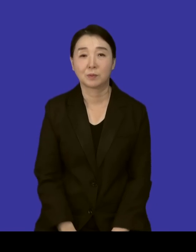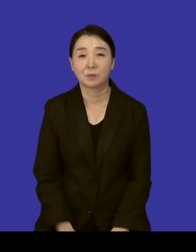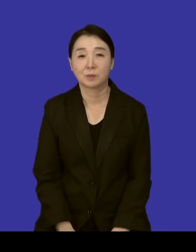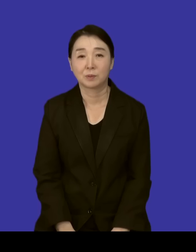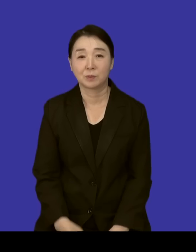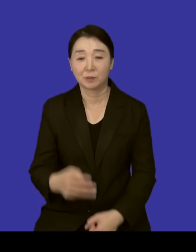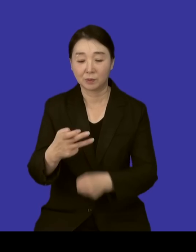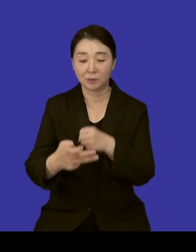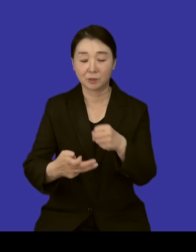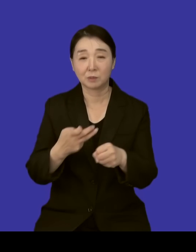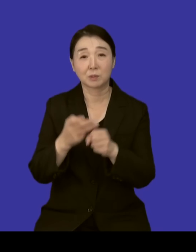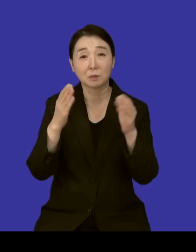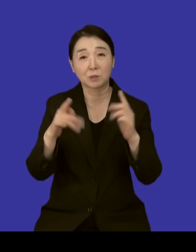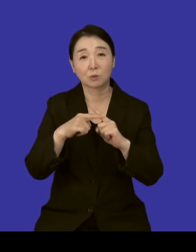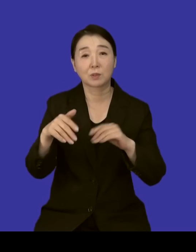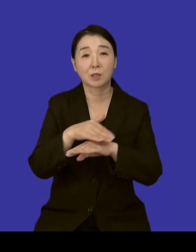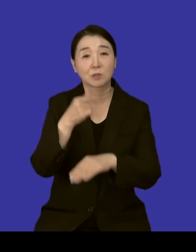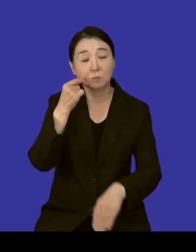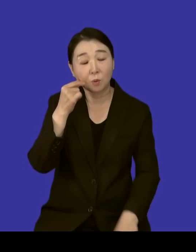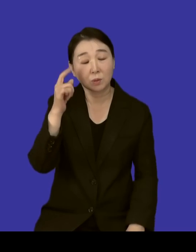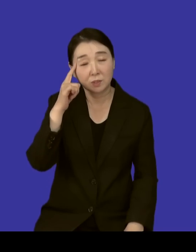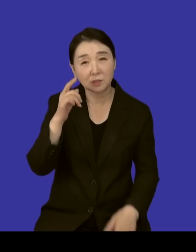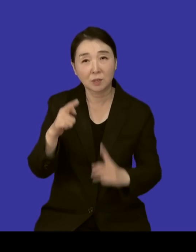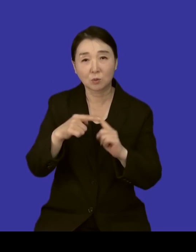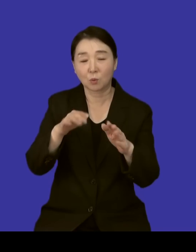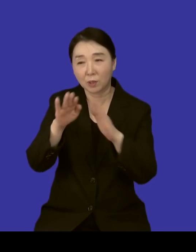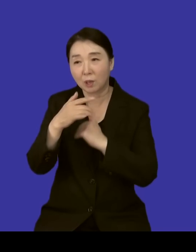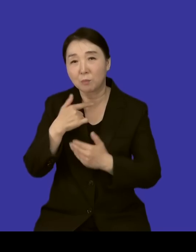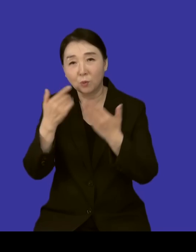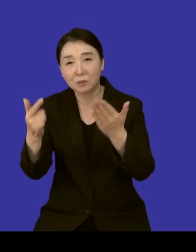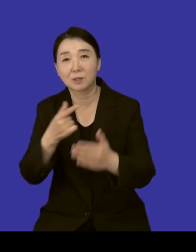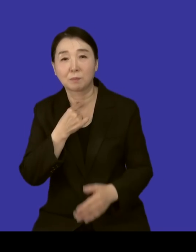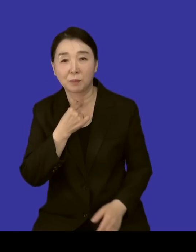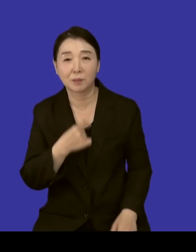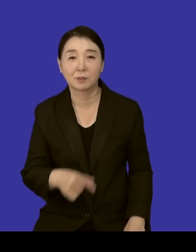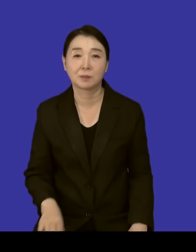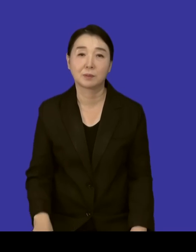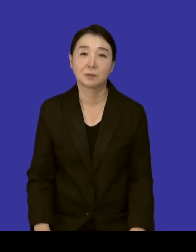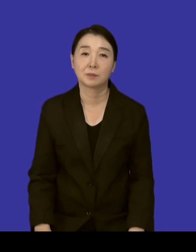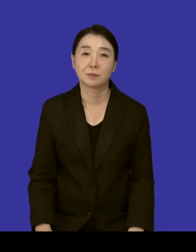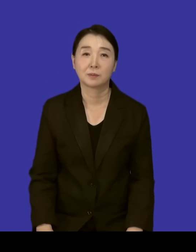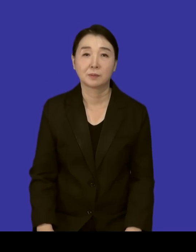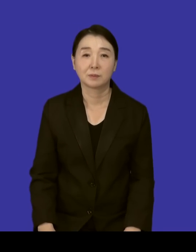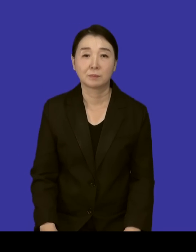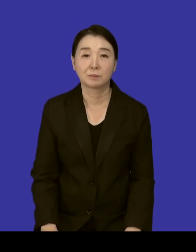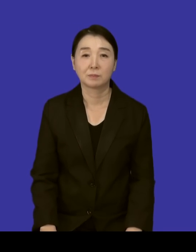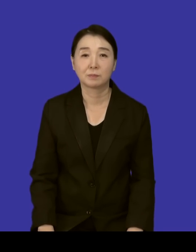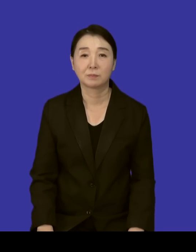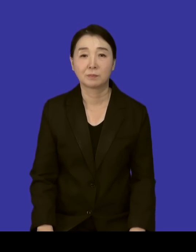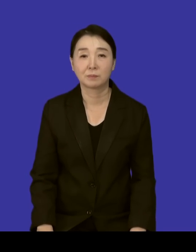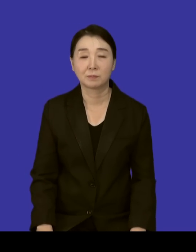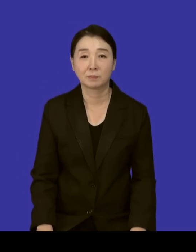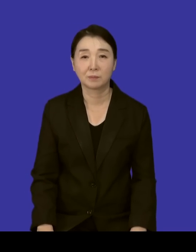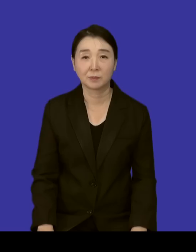그 13년간을 못 다녔으니까 이제 교회 가서 막 봉사하고 싶은데 이 세상에 과부가 살